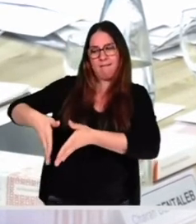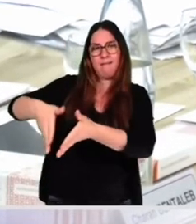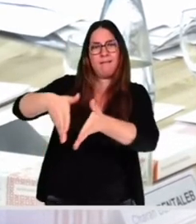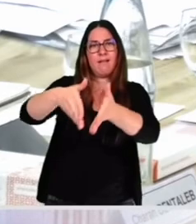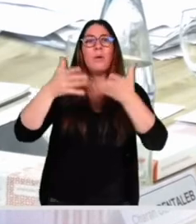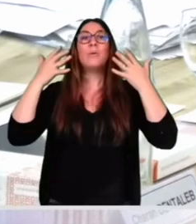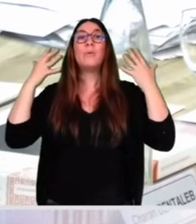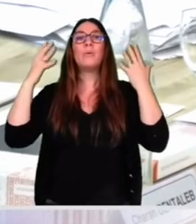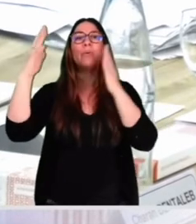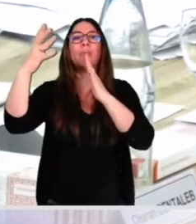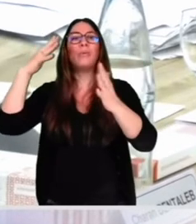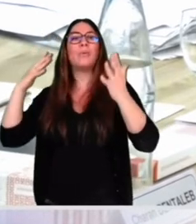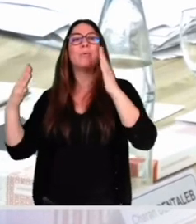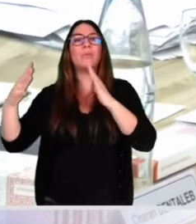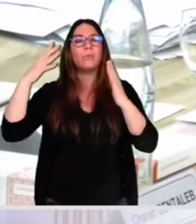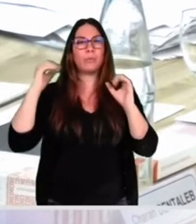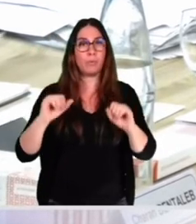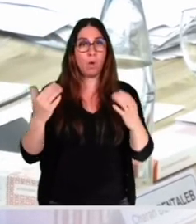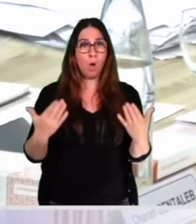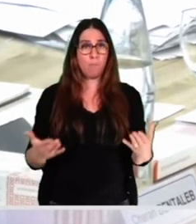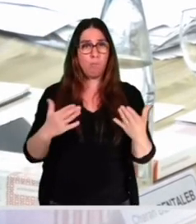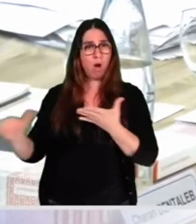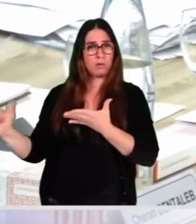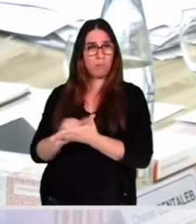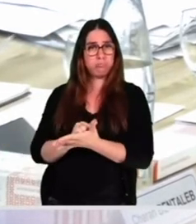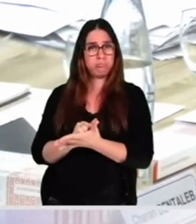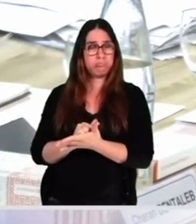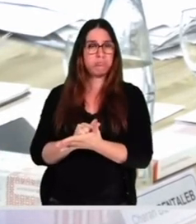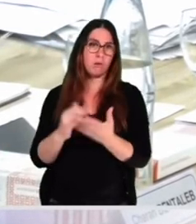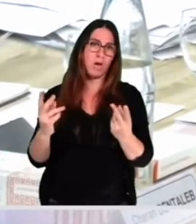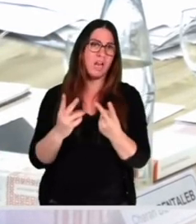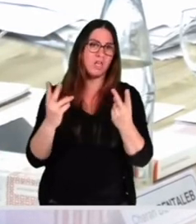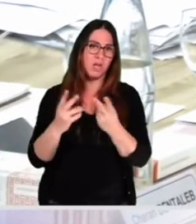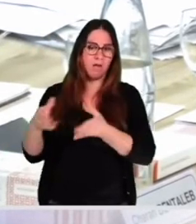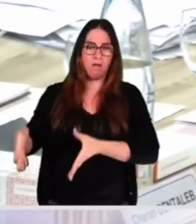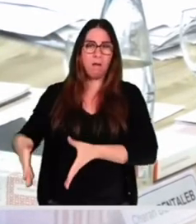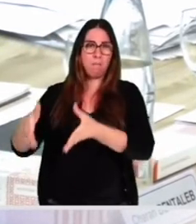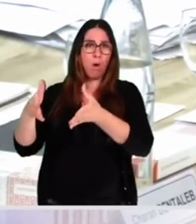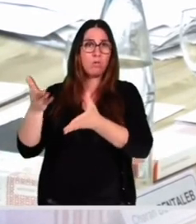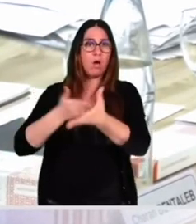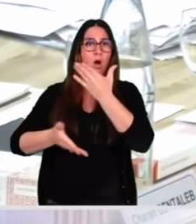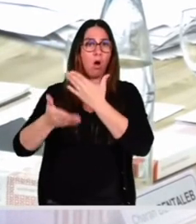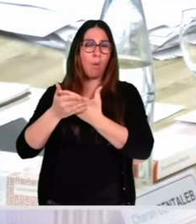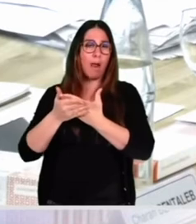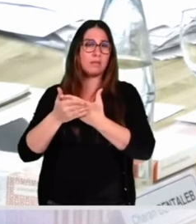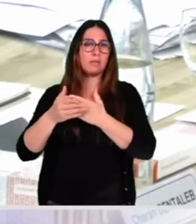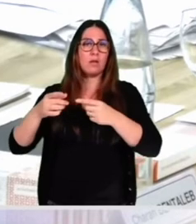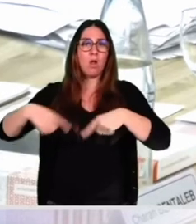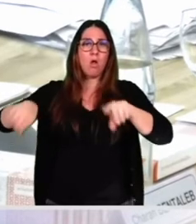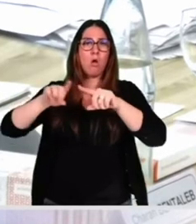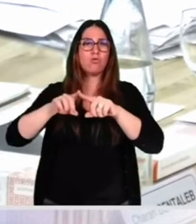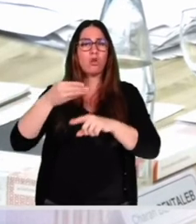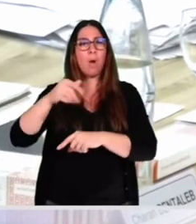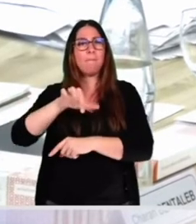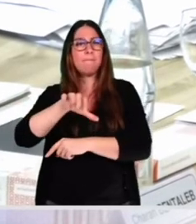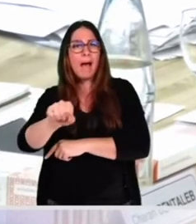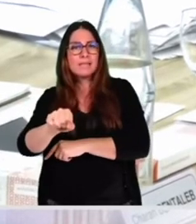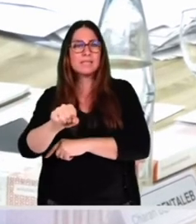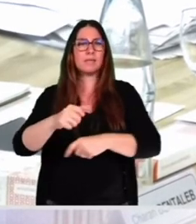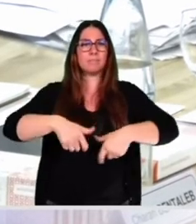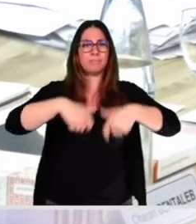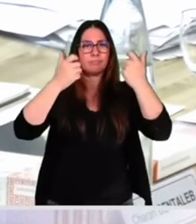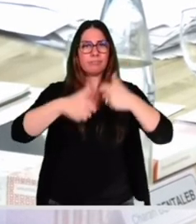respiration paysagère. Le projet actuel supprime légèrement cette bande verte pour y placer le Champ de Mars central, condensant le